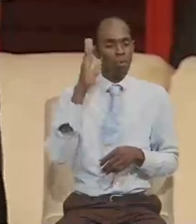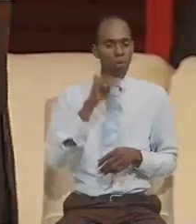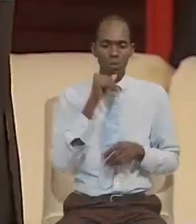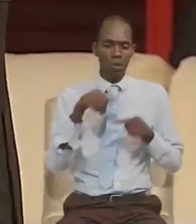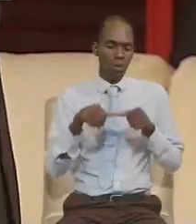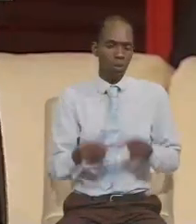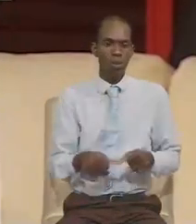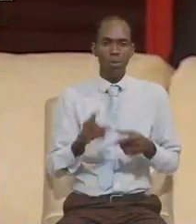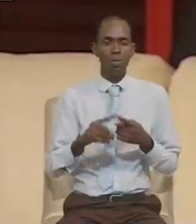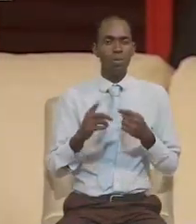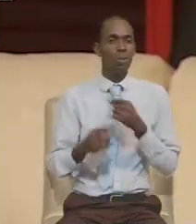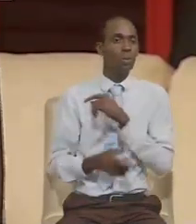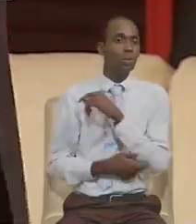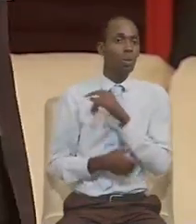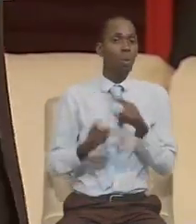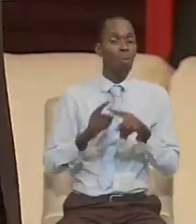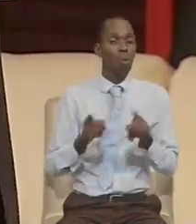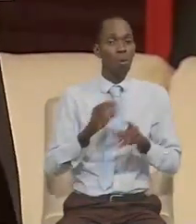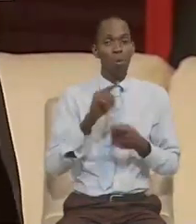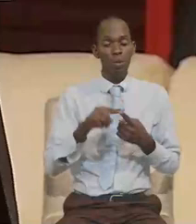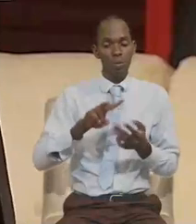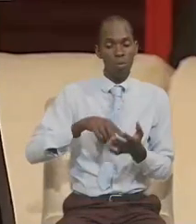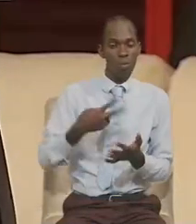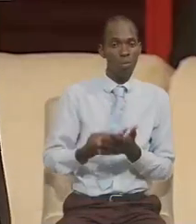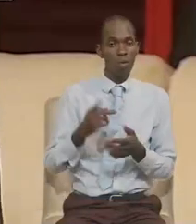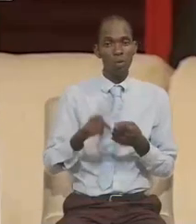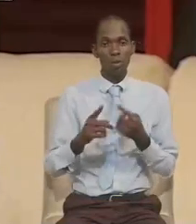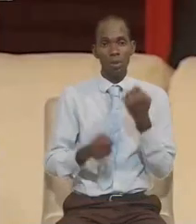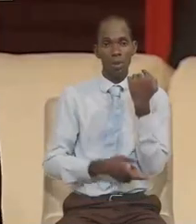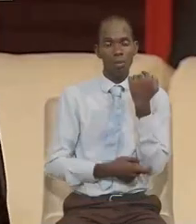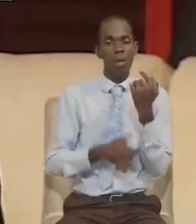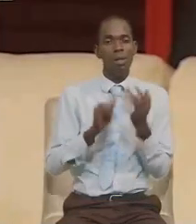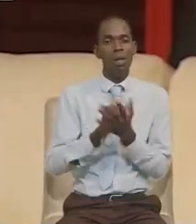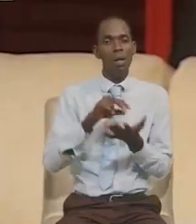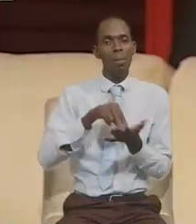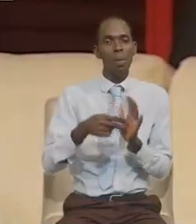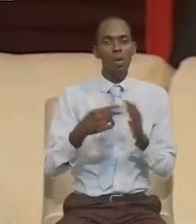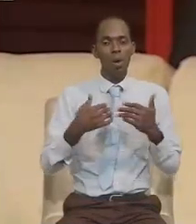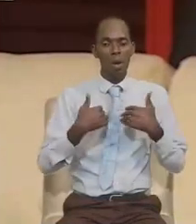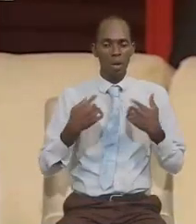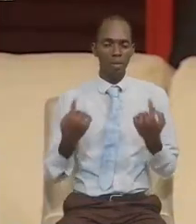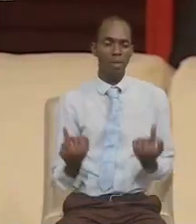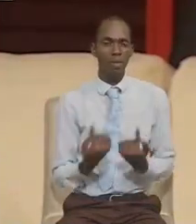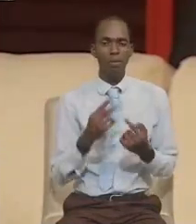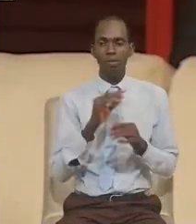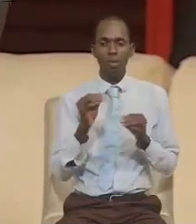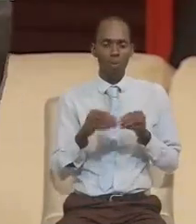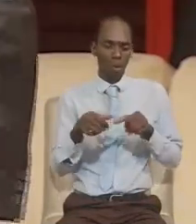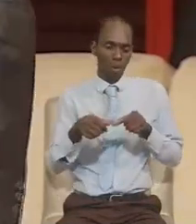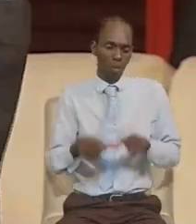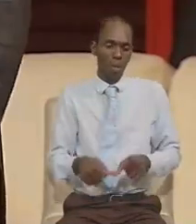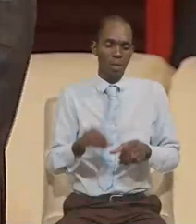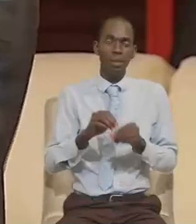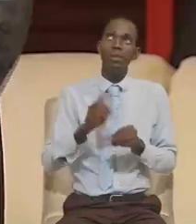quand tu cèdes, cela veut dire que tu as commis le péché. Et tu ne demeures plus en lui. Petits enfants, verset